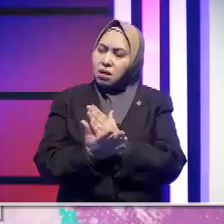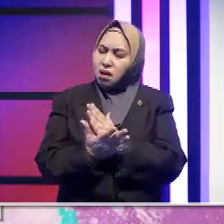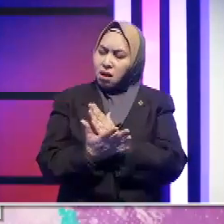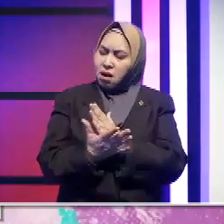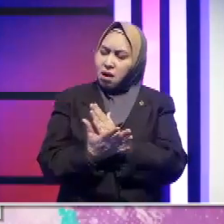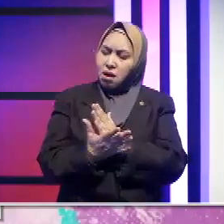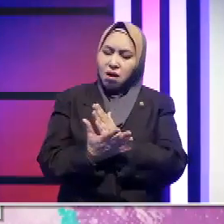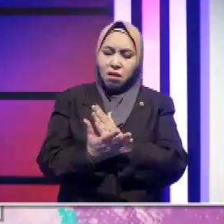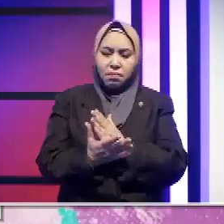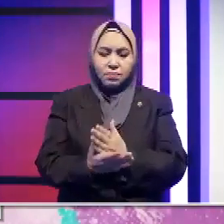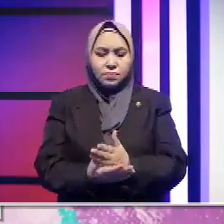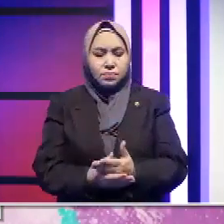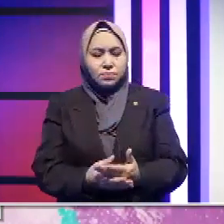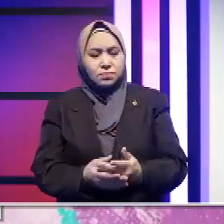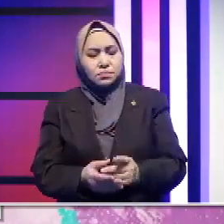mengutak